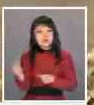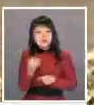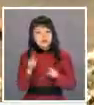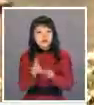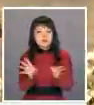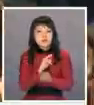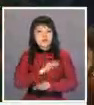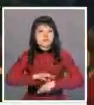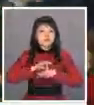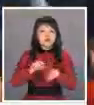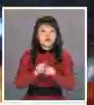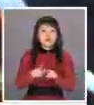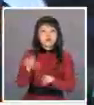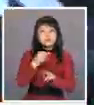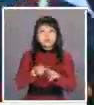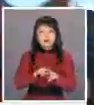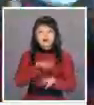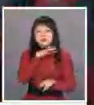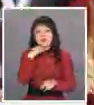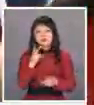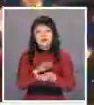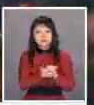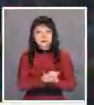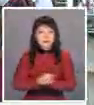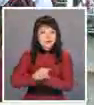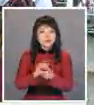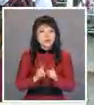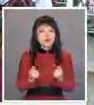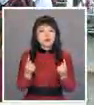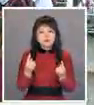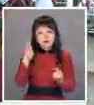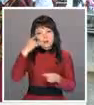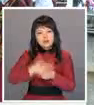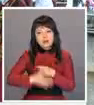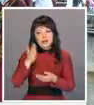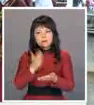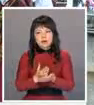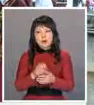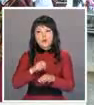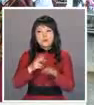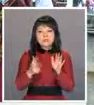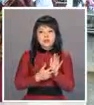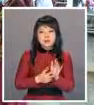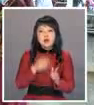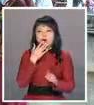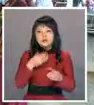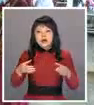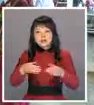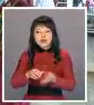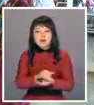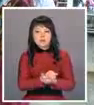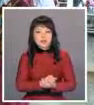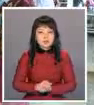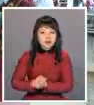үйреніп, бірлесе жұмыс жасауға машықтанған. Олар үшін достық деген үлкен ұғым. Өңірдегі 18 ұлттық бірлестіктің